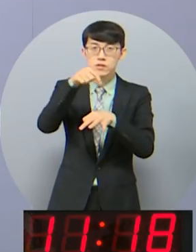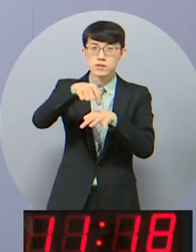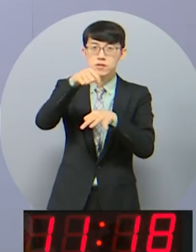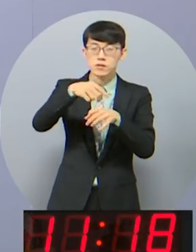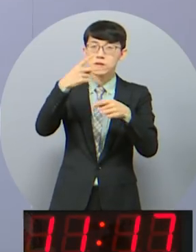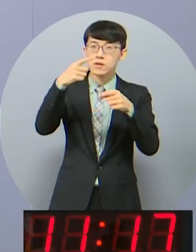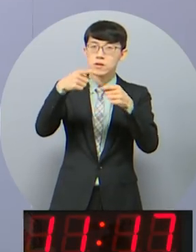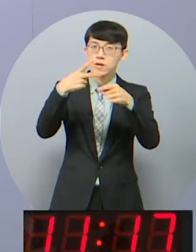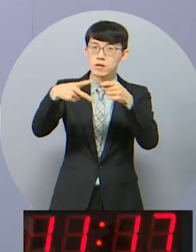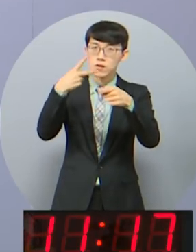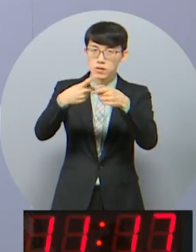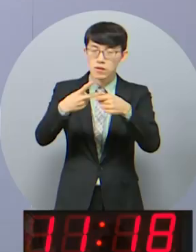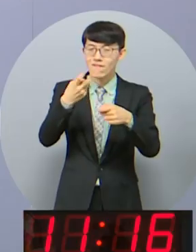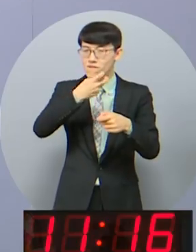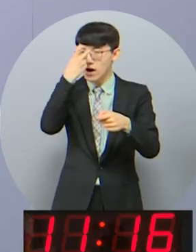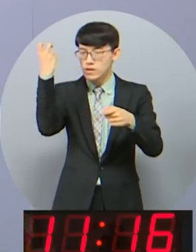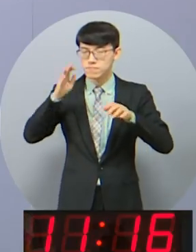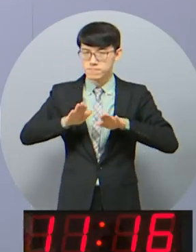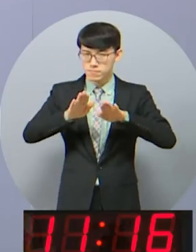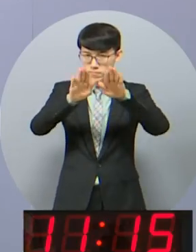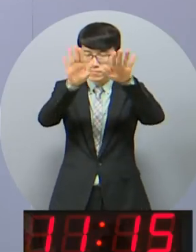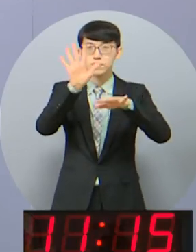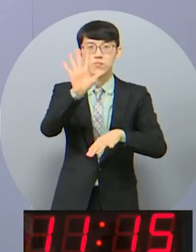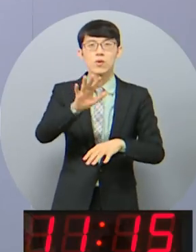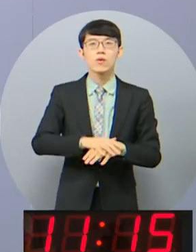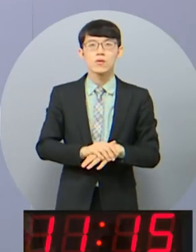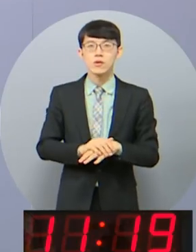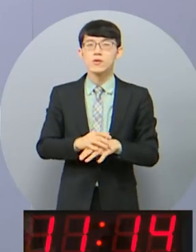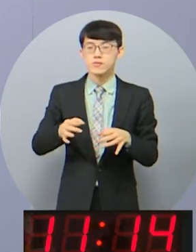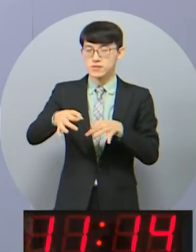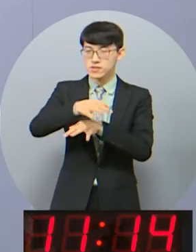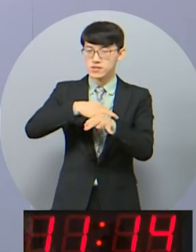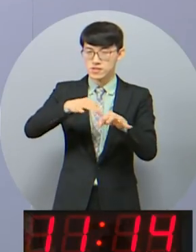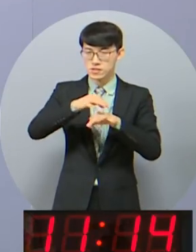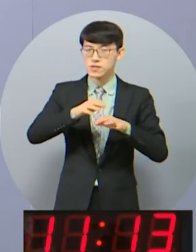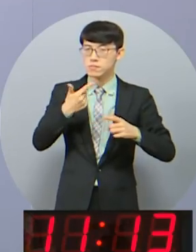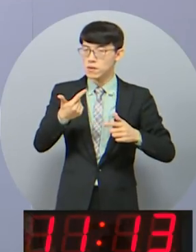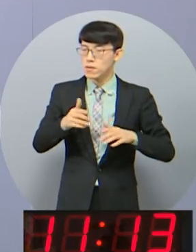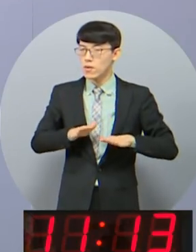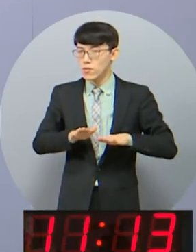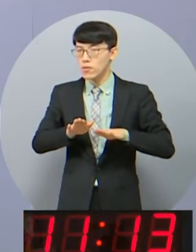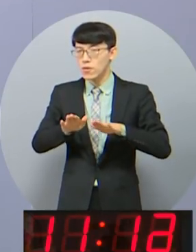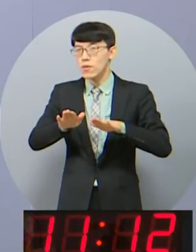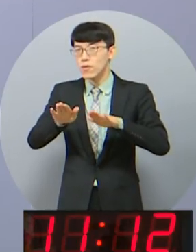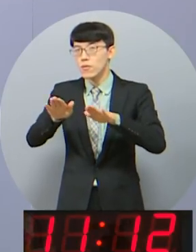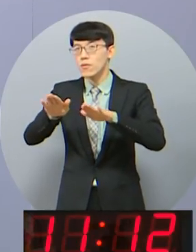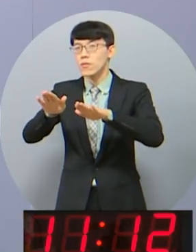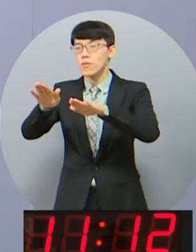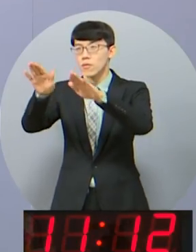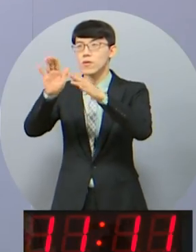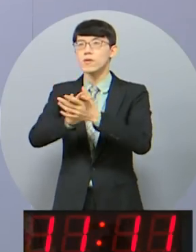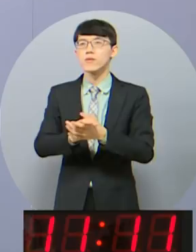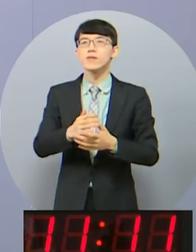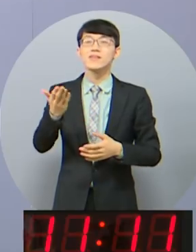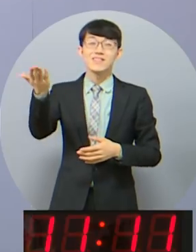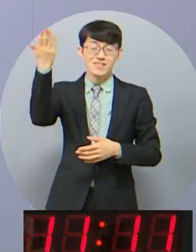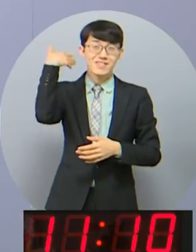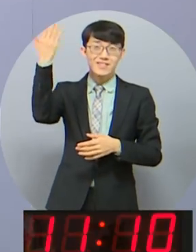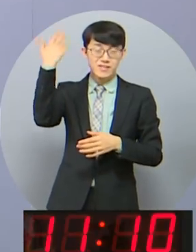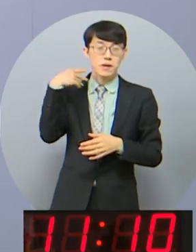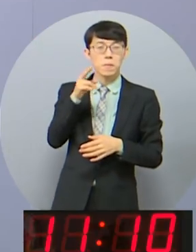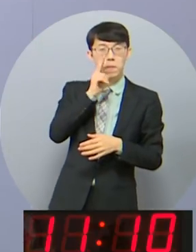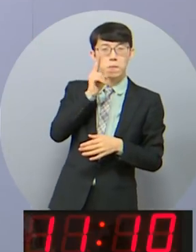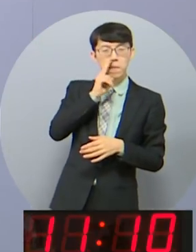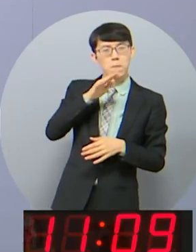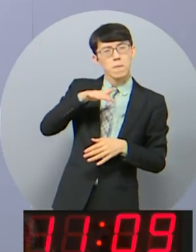台湾正在变好，经济持续回温，经济成长超越了过去预测，